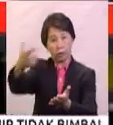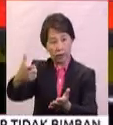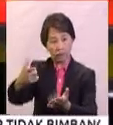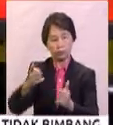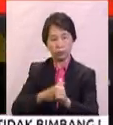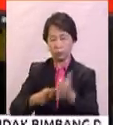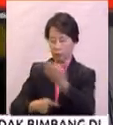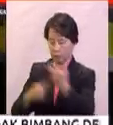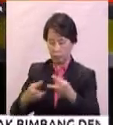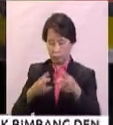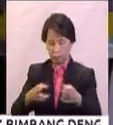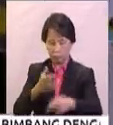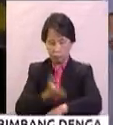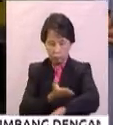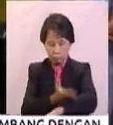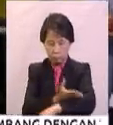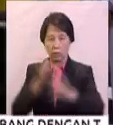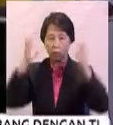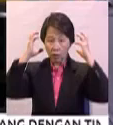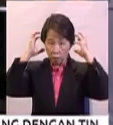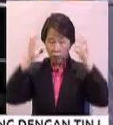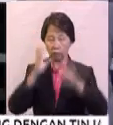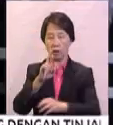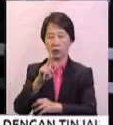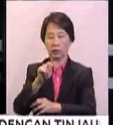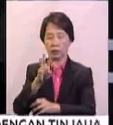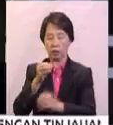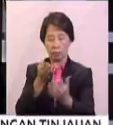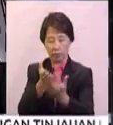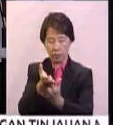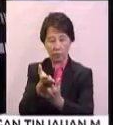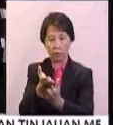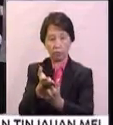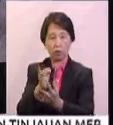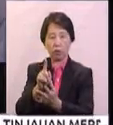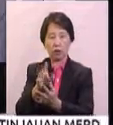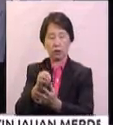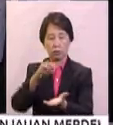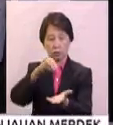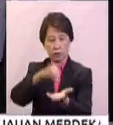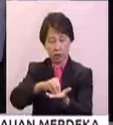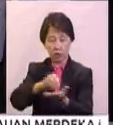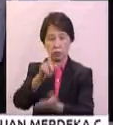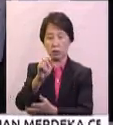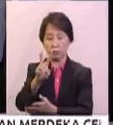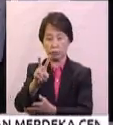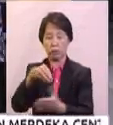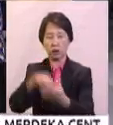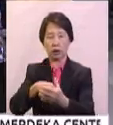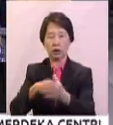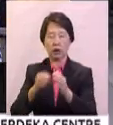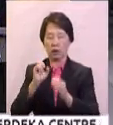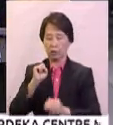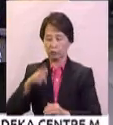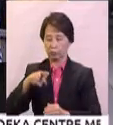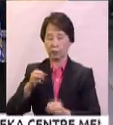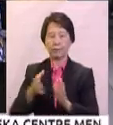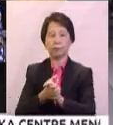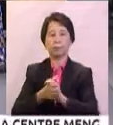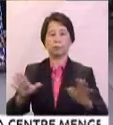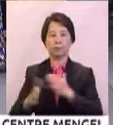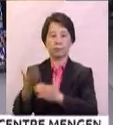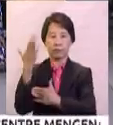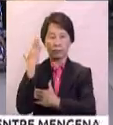Terdahulu, beliau melancarkan pemerkasaan radio-radio RTM menerusi siaran radio DTV dalam rancangan Selamat Pagi Malaysia.